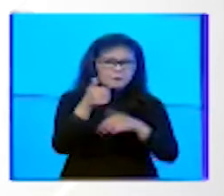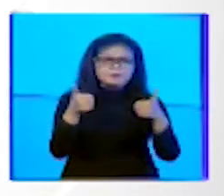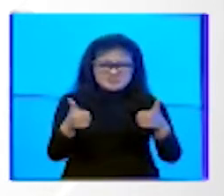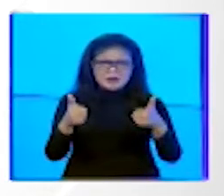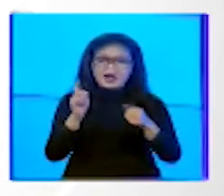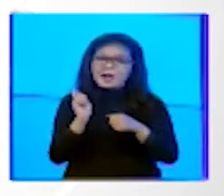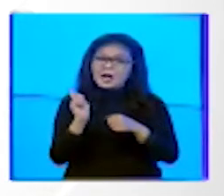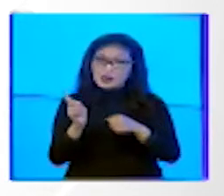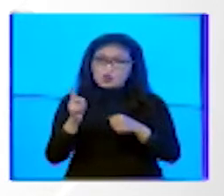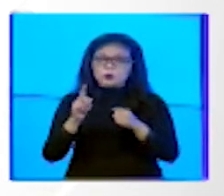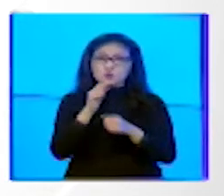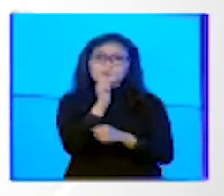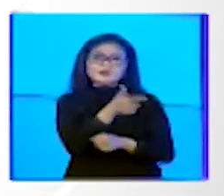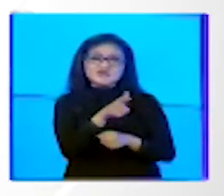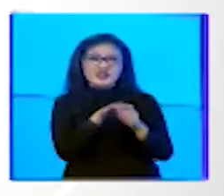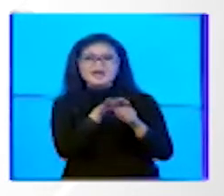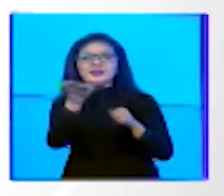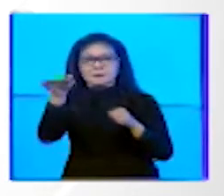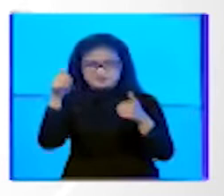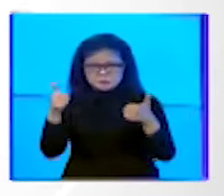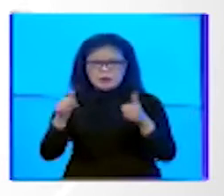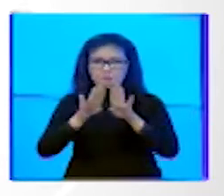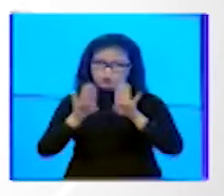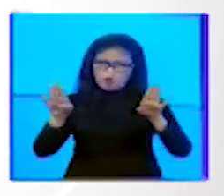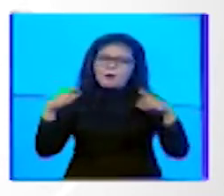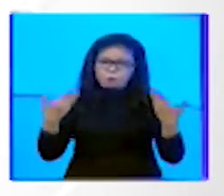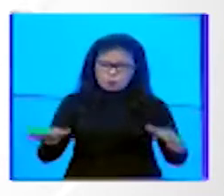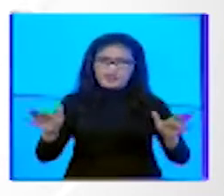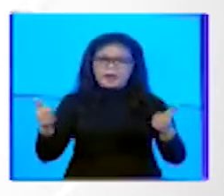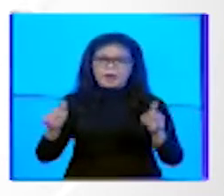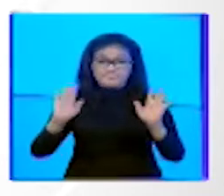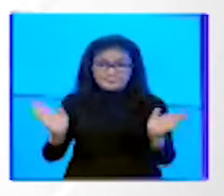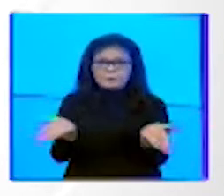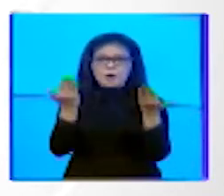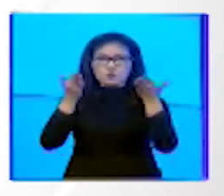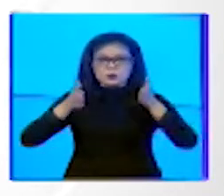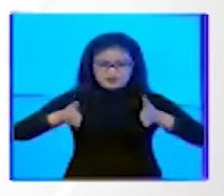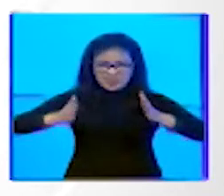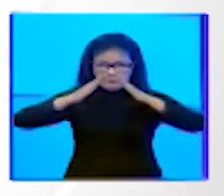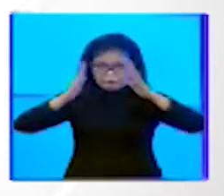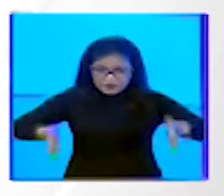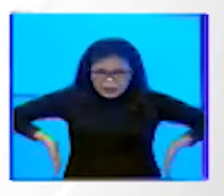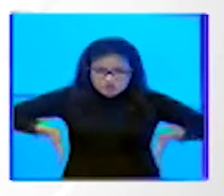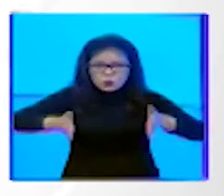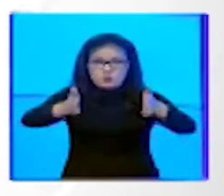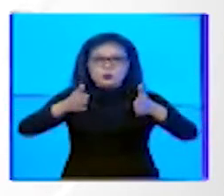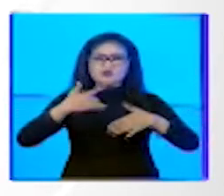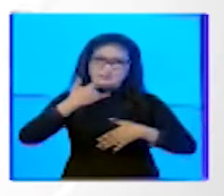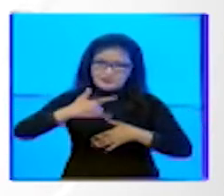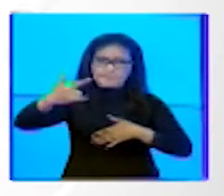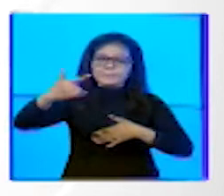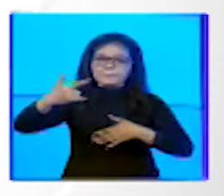buka. Kelima, konstruksi tetap berjalan 100% dengan protokol kesehatan ketat. Dan rumah ibadah